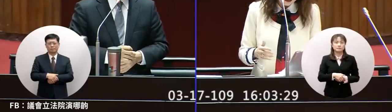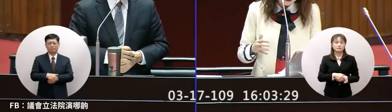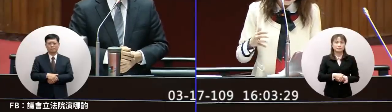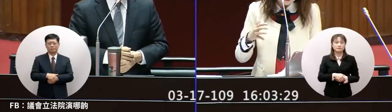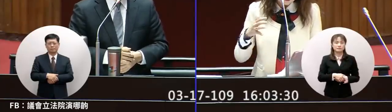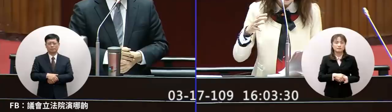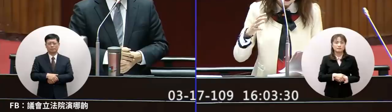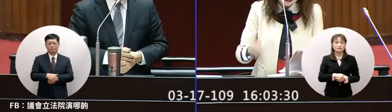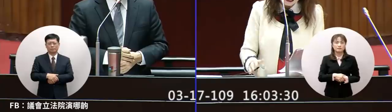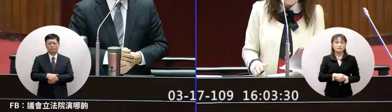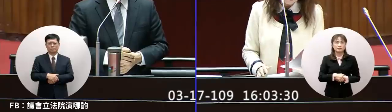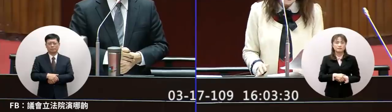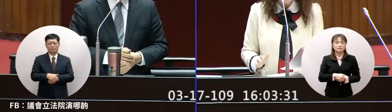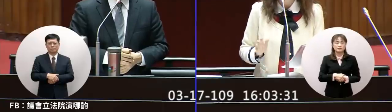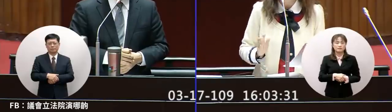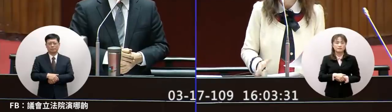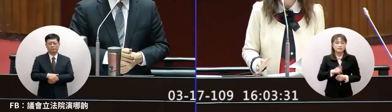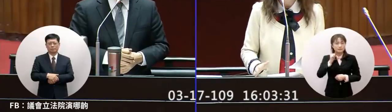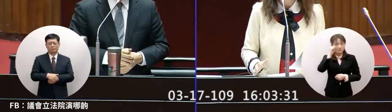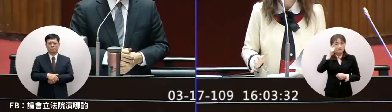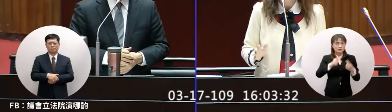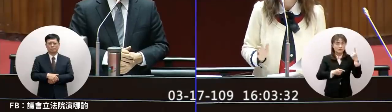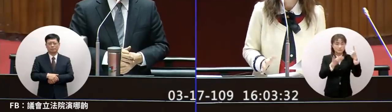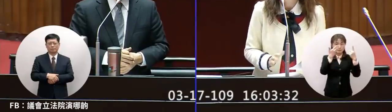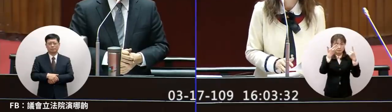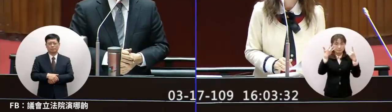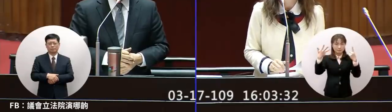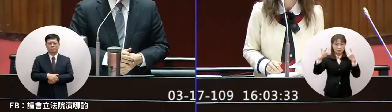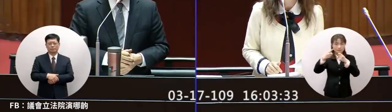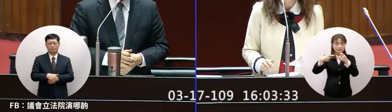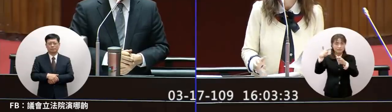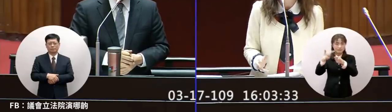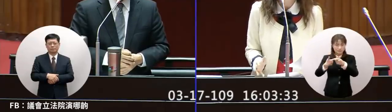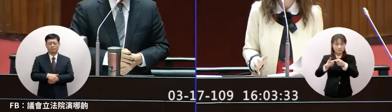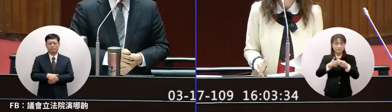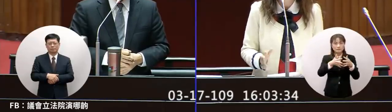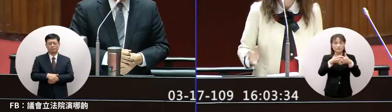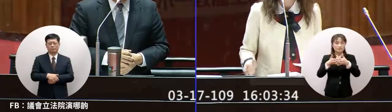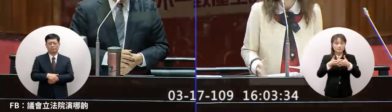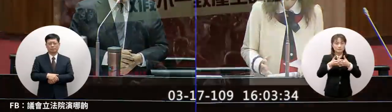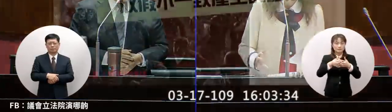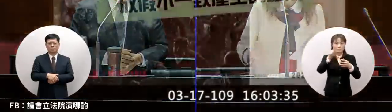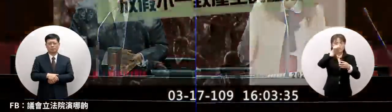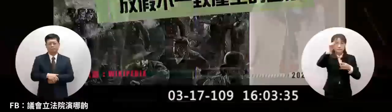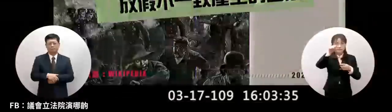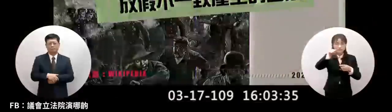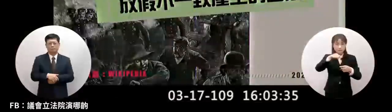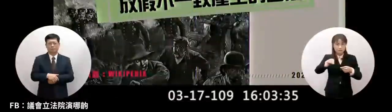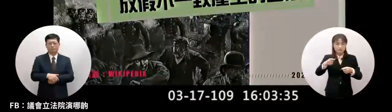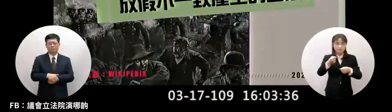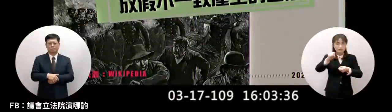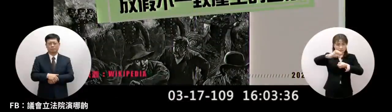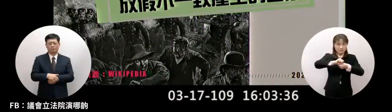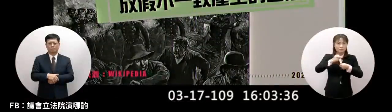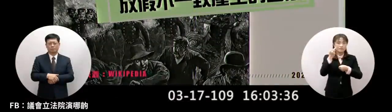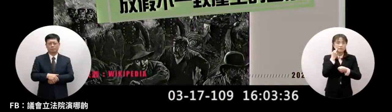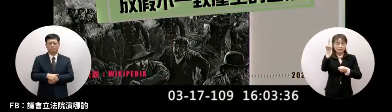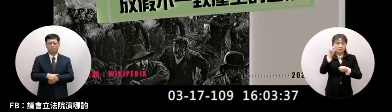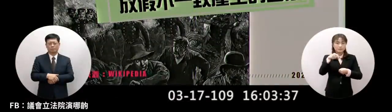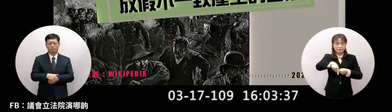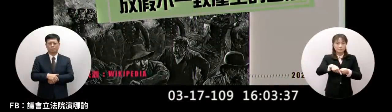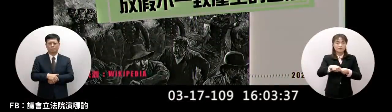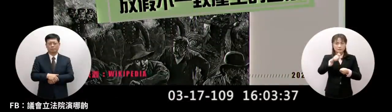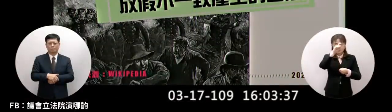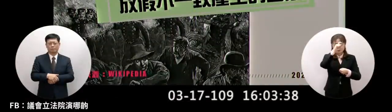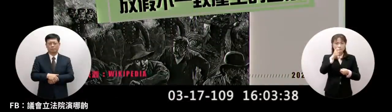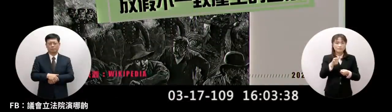啊，所以这因为纪念这个1886年美国芝加哥的劳工吼，为要争取合理的工作时